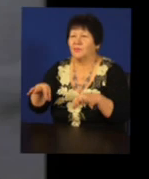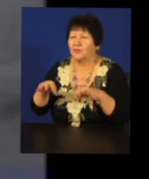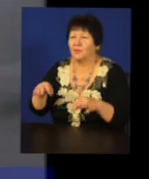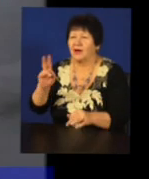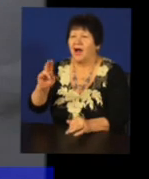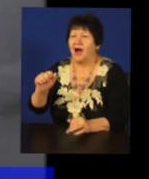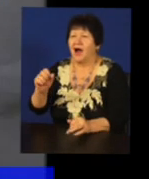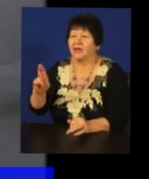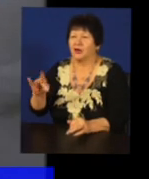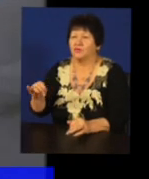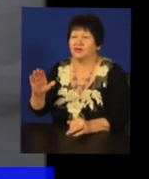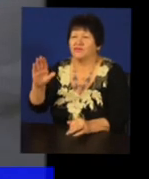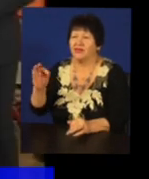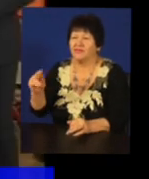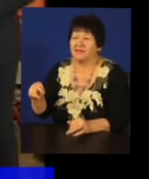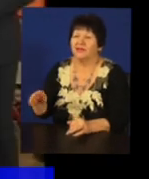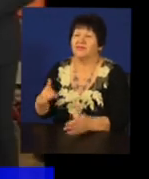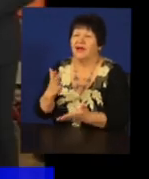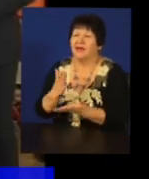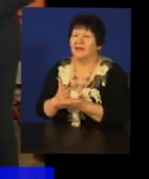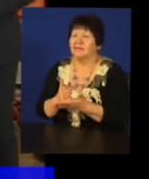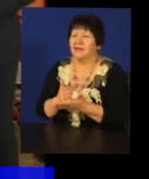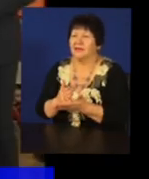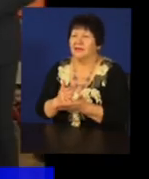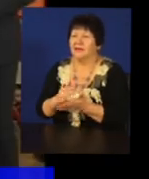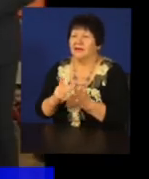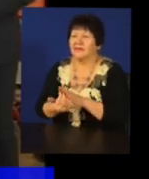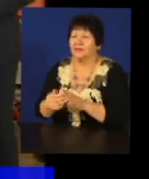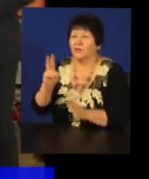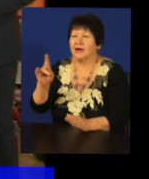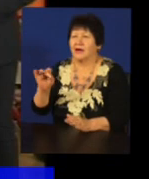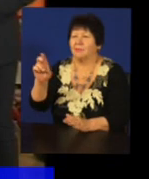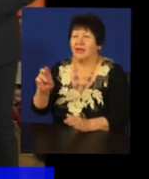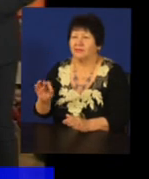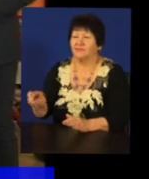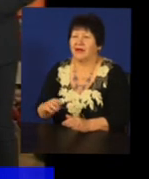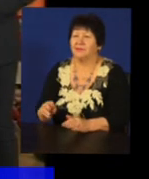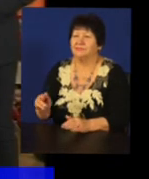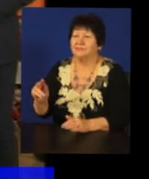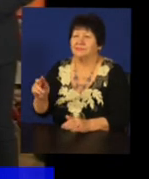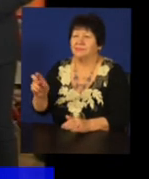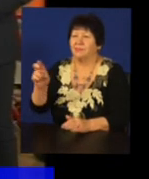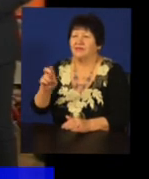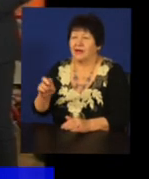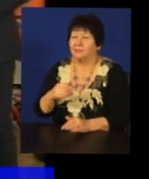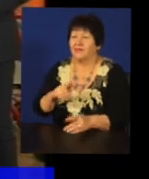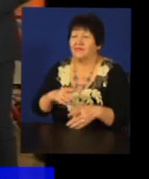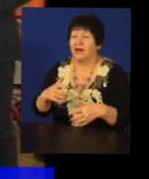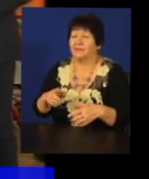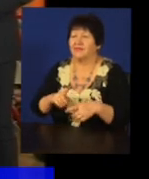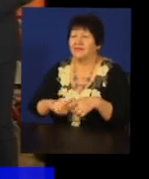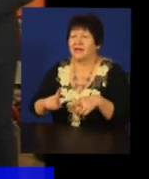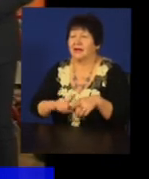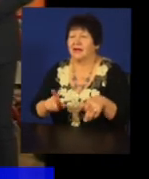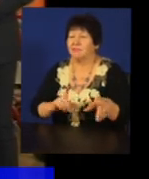Achiruș Vladislav, nu este din Cimișlie, este undeva, de unde sunteți, domnul? În Carabetovca. Carabetovca. S-a grăbit într-un timp record, a venit la